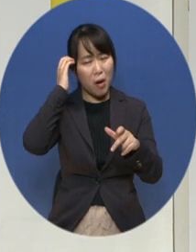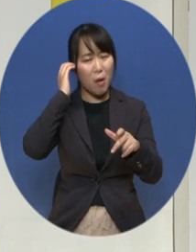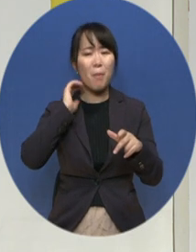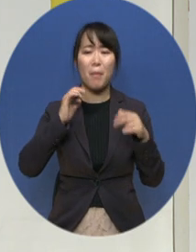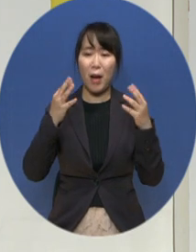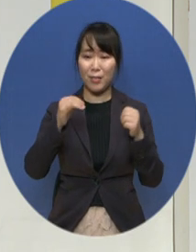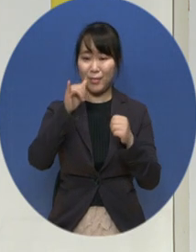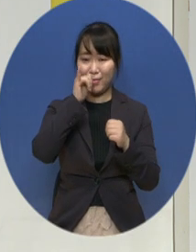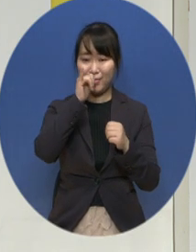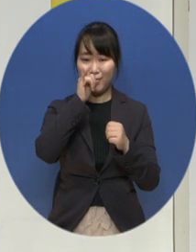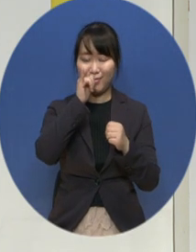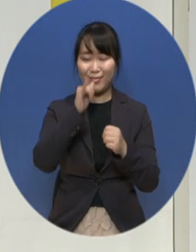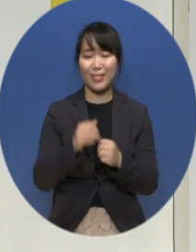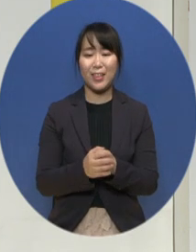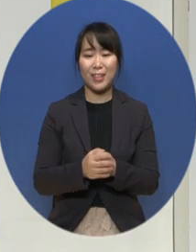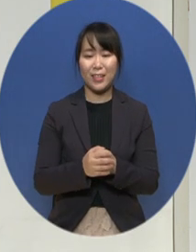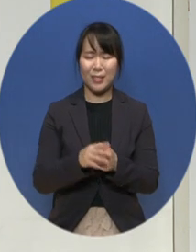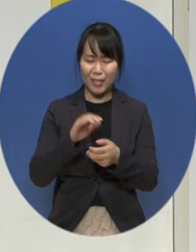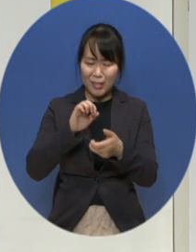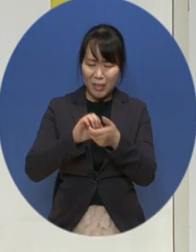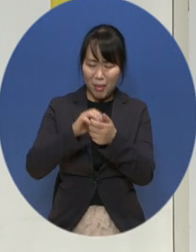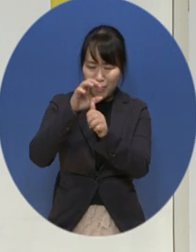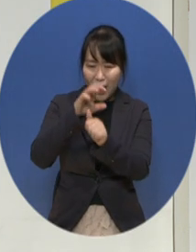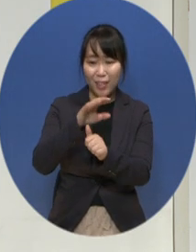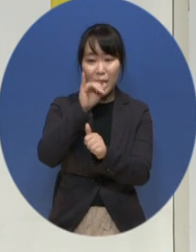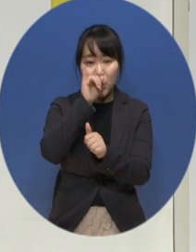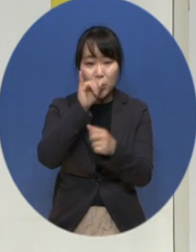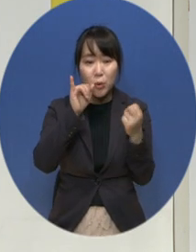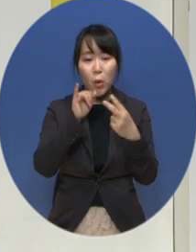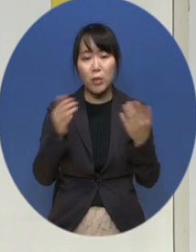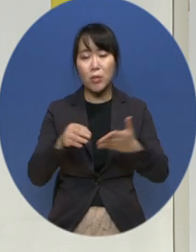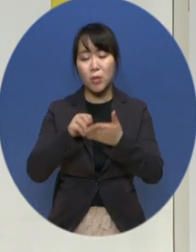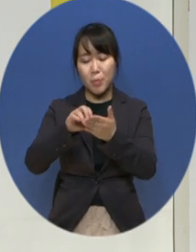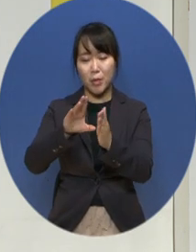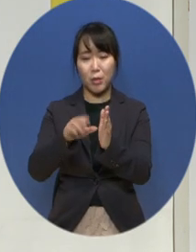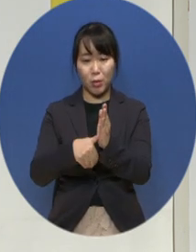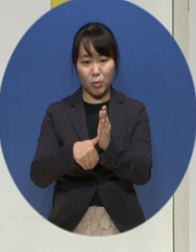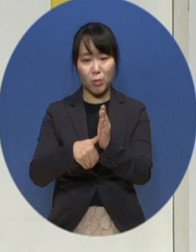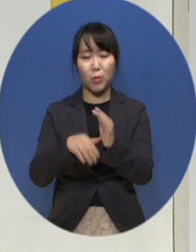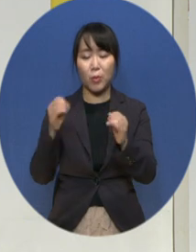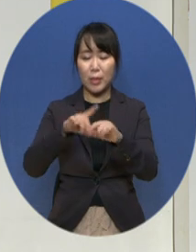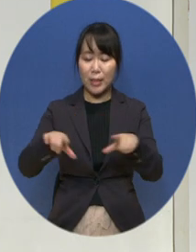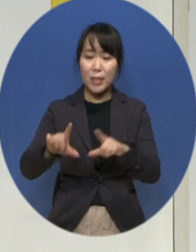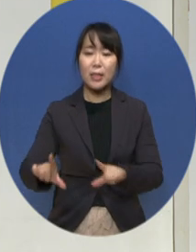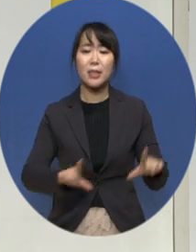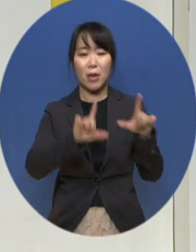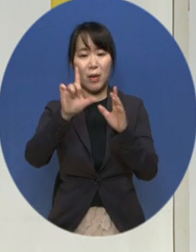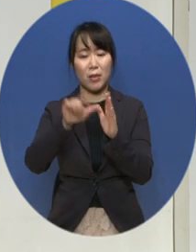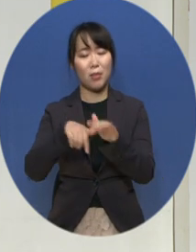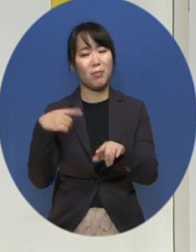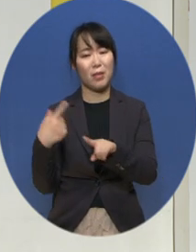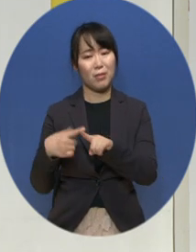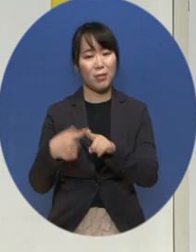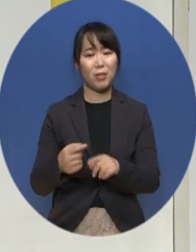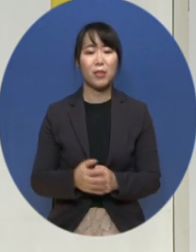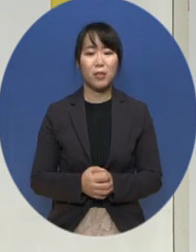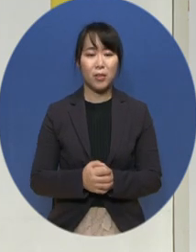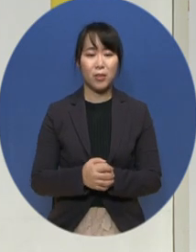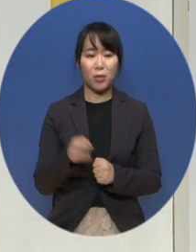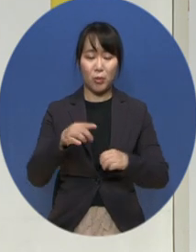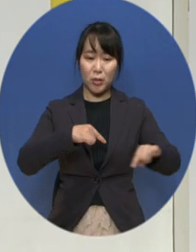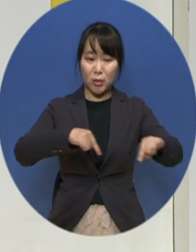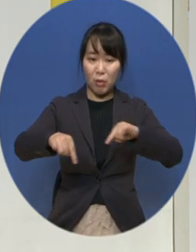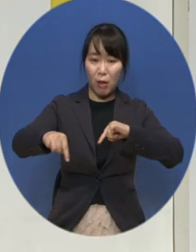느끼지 않습니까 4 제약도 받고 4 취업 않는데도 넣고 있어야 했는데 돕고 정치